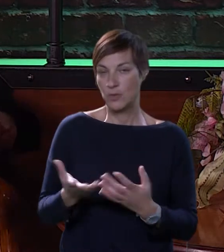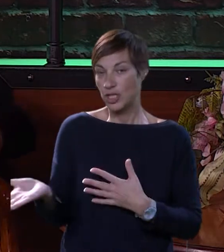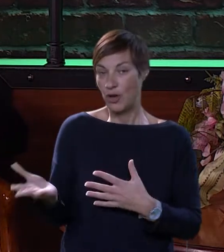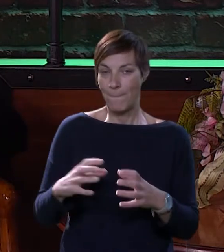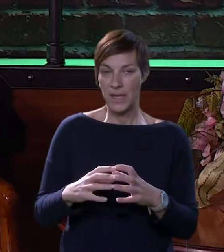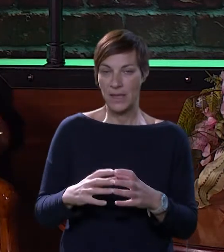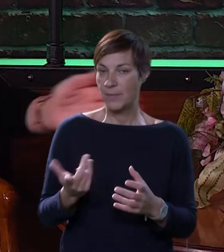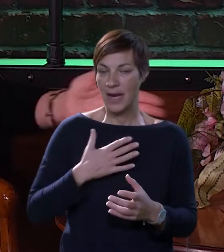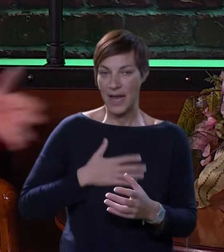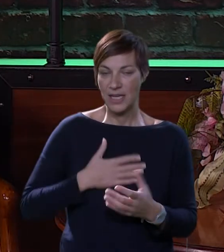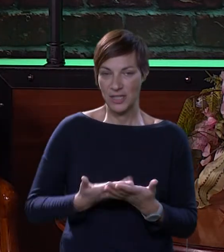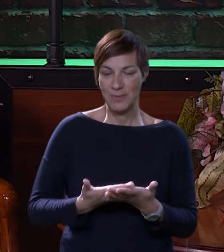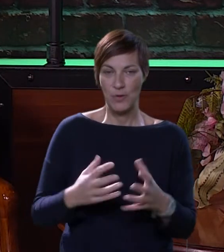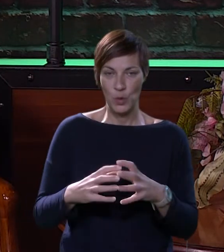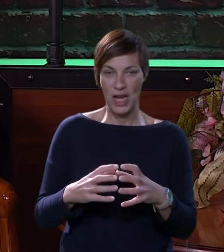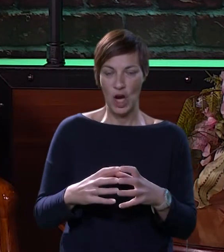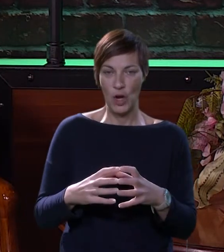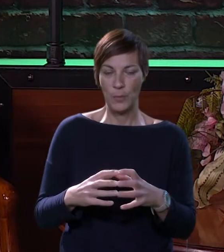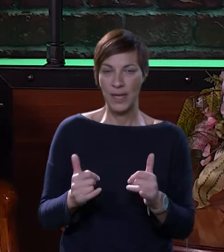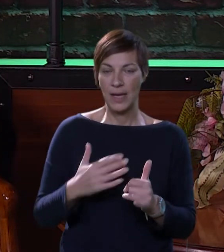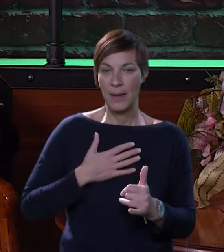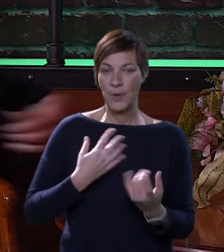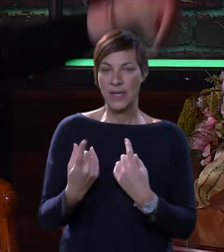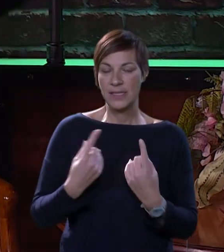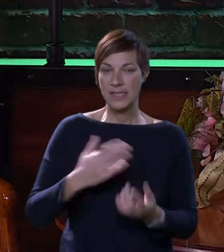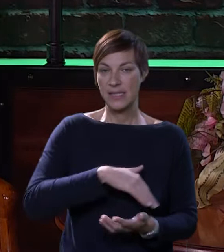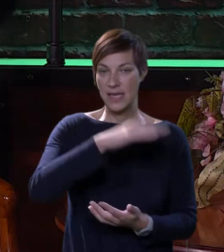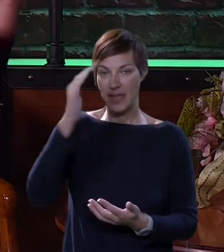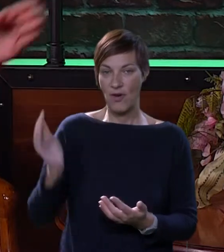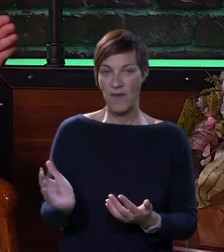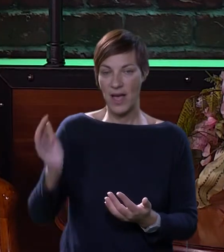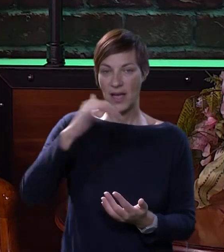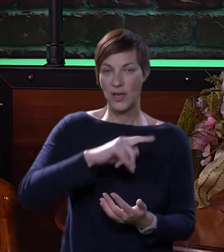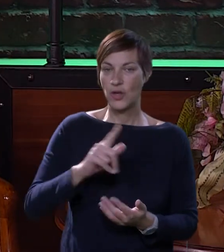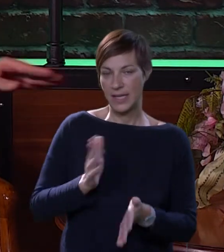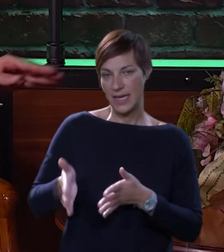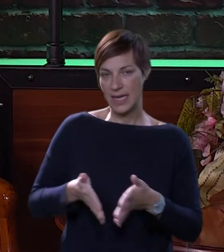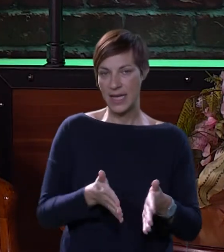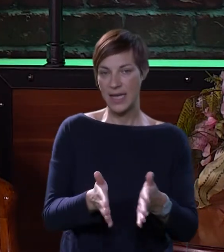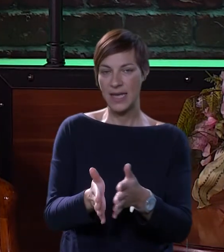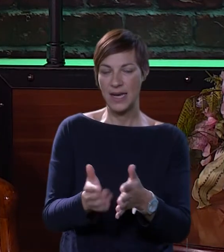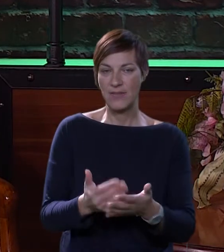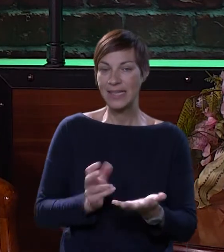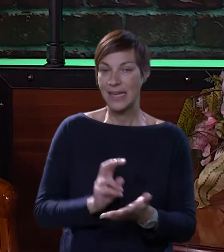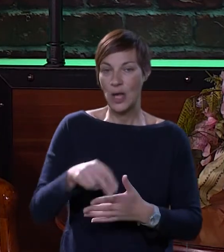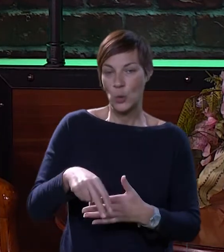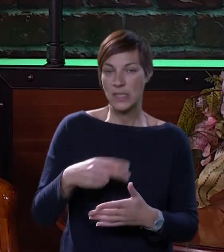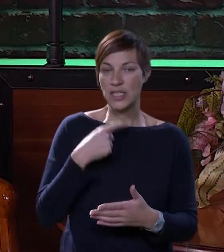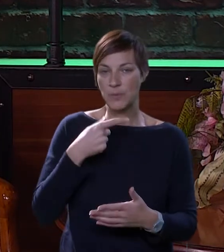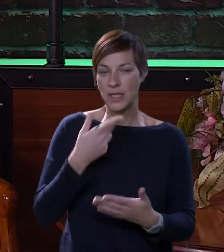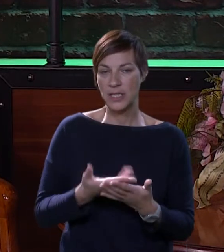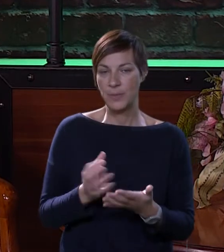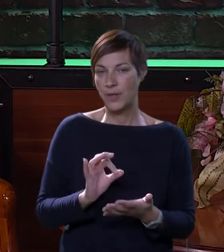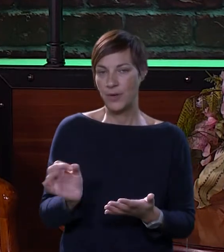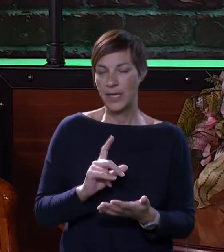ti ono biti lopta. Ne, ali ja želim da mi ovo bude lopta. Ili moja cesta ide ovako. ono, nije ravna, da ne uskačemo i da